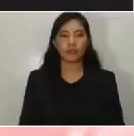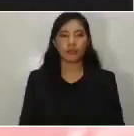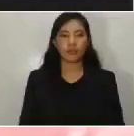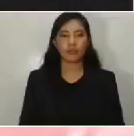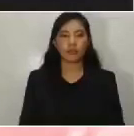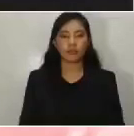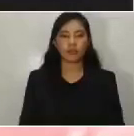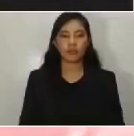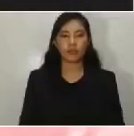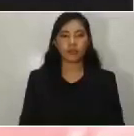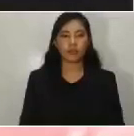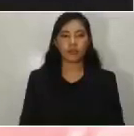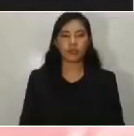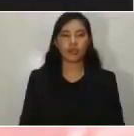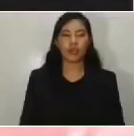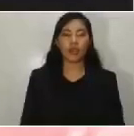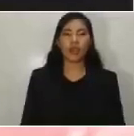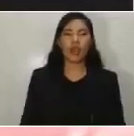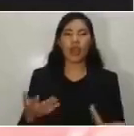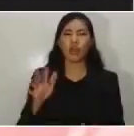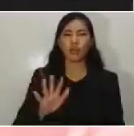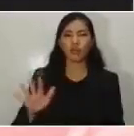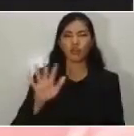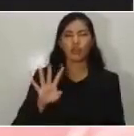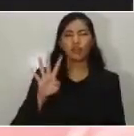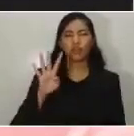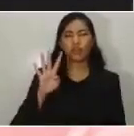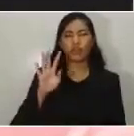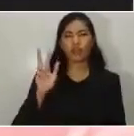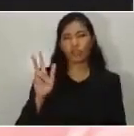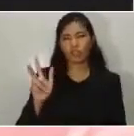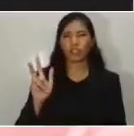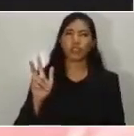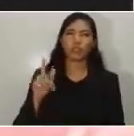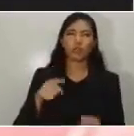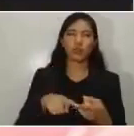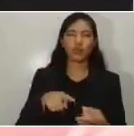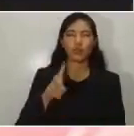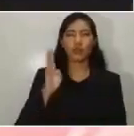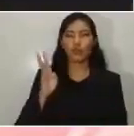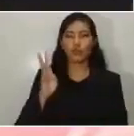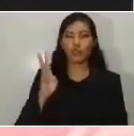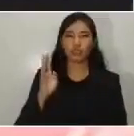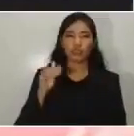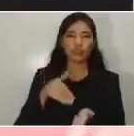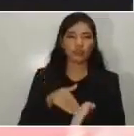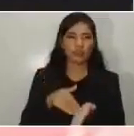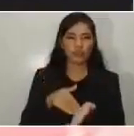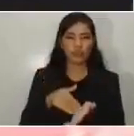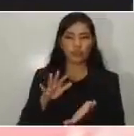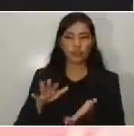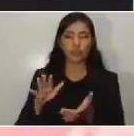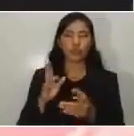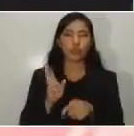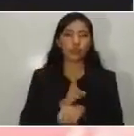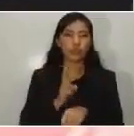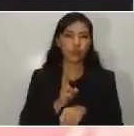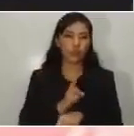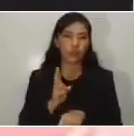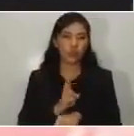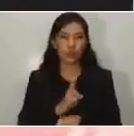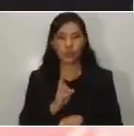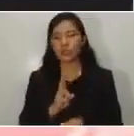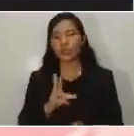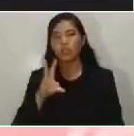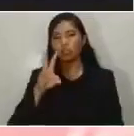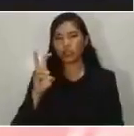yung Lambda variant. I mean, would it be parang recommendatory po ba talaga na kumbaga magkaiba yung brand kasi para mas dumami yung antibodies natin